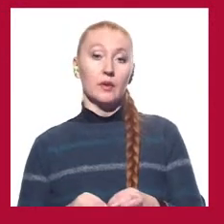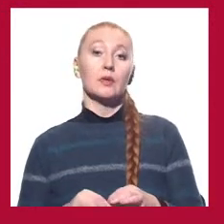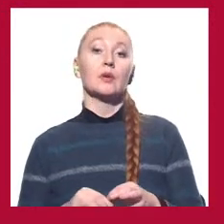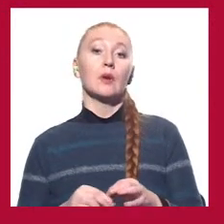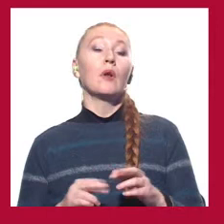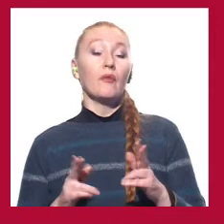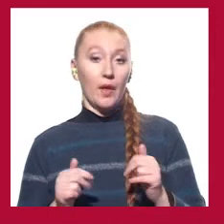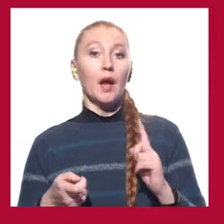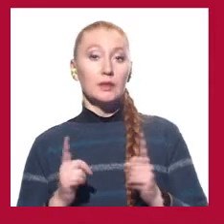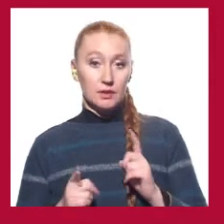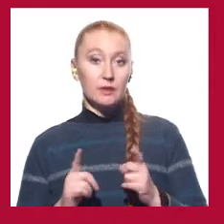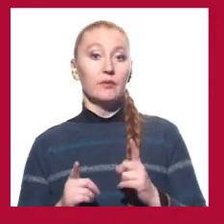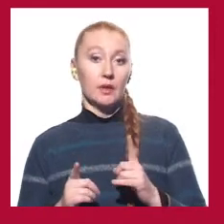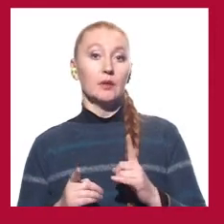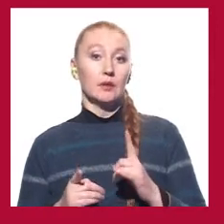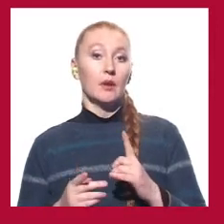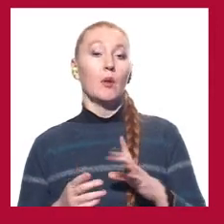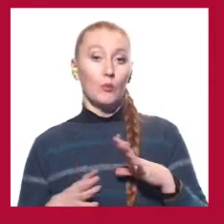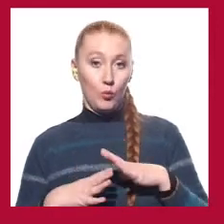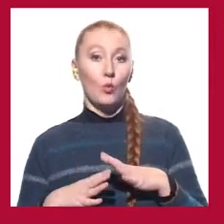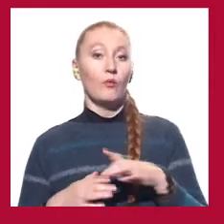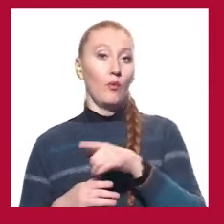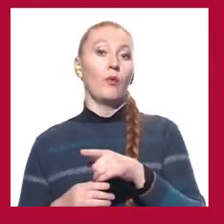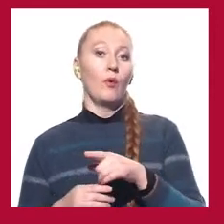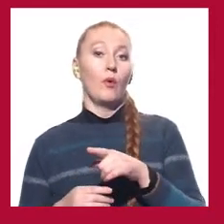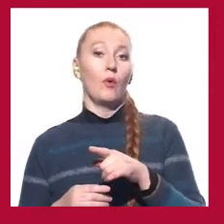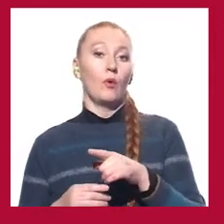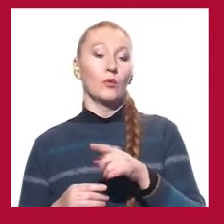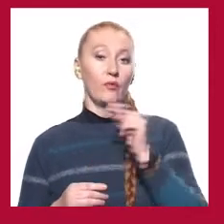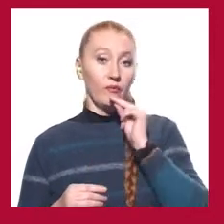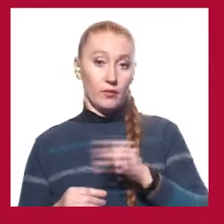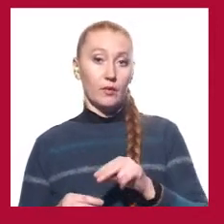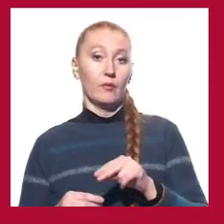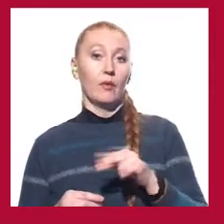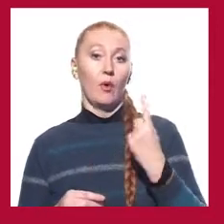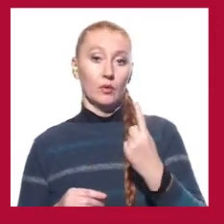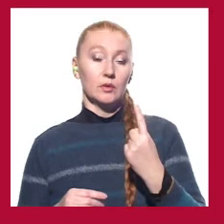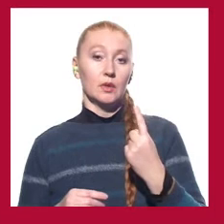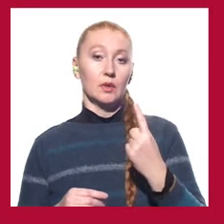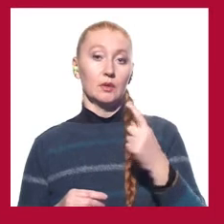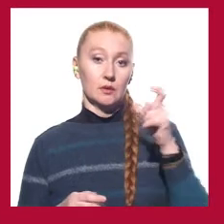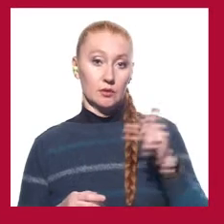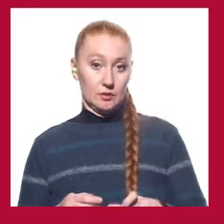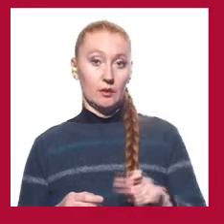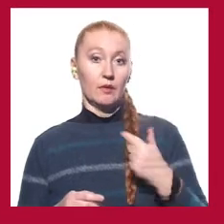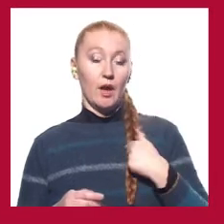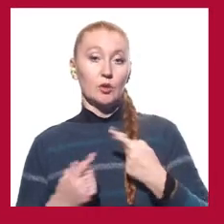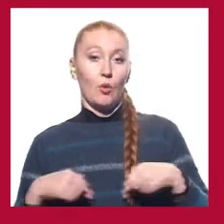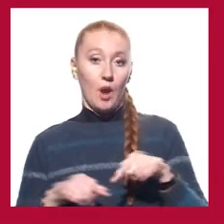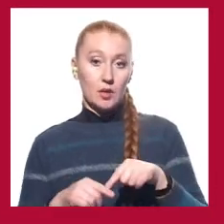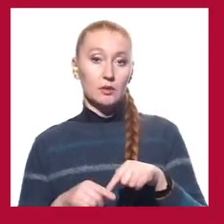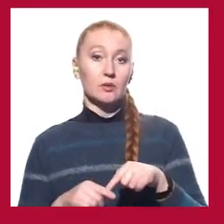Все-таки дійсно встановили, що був причетний один член нашої